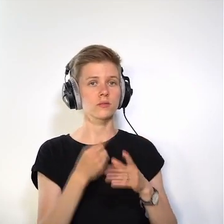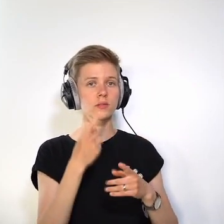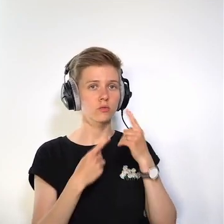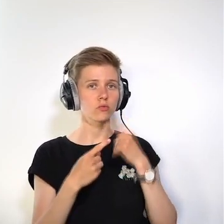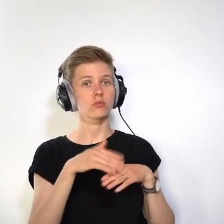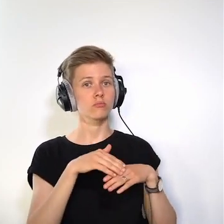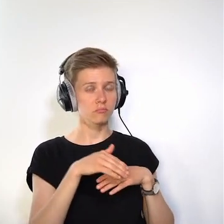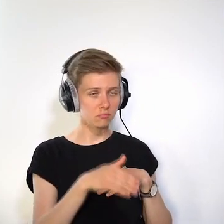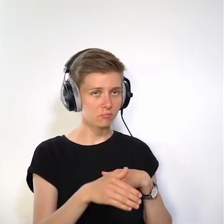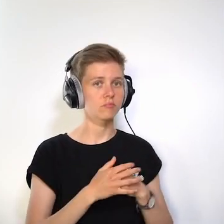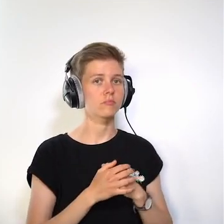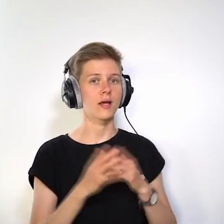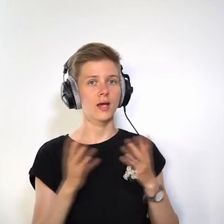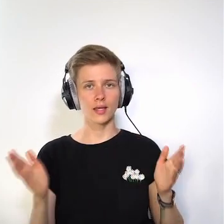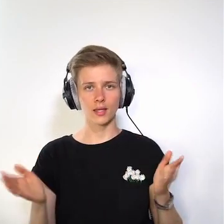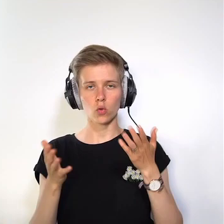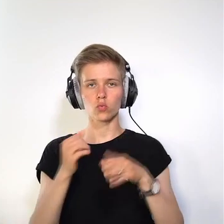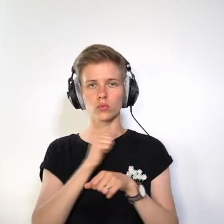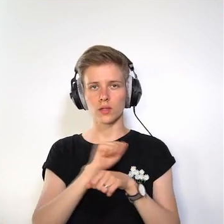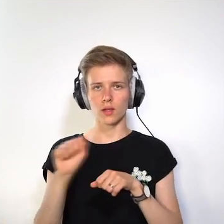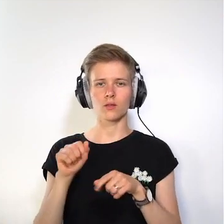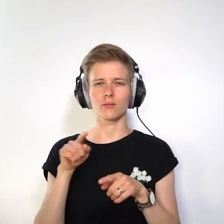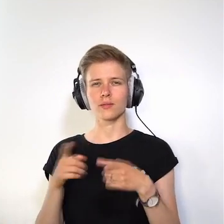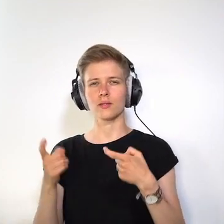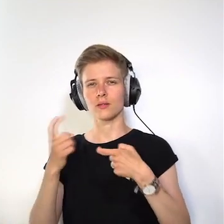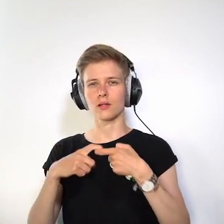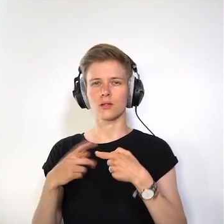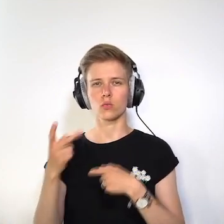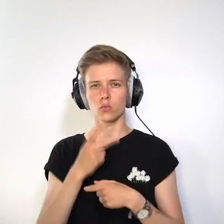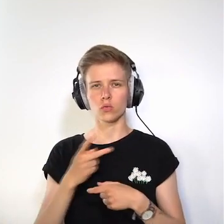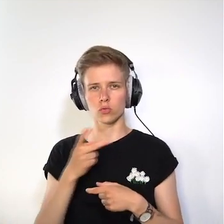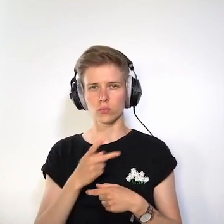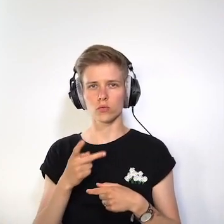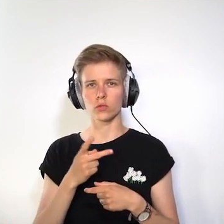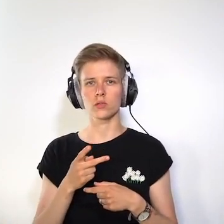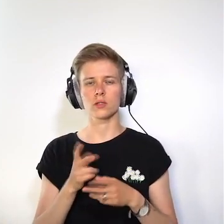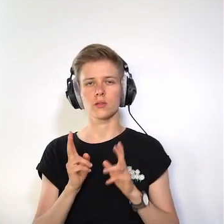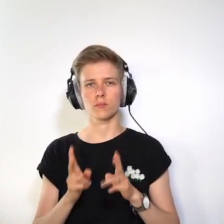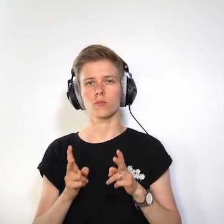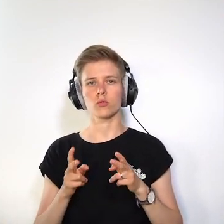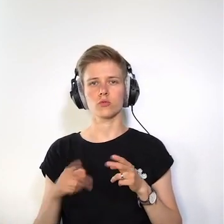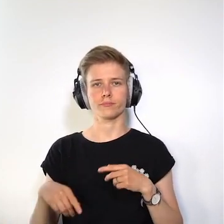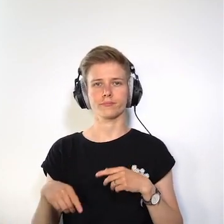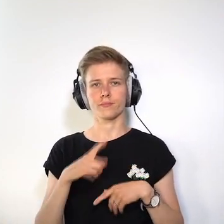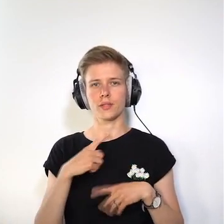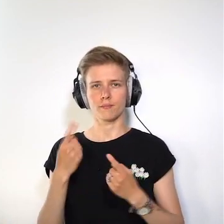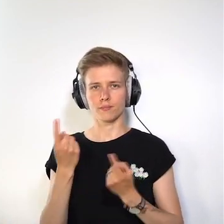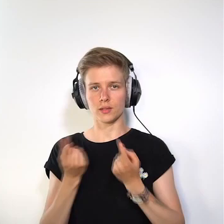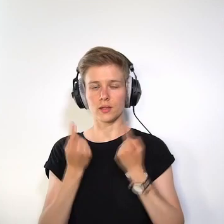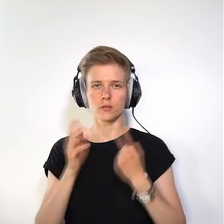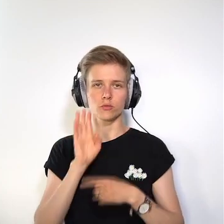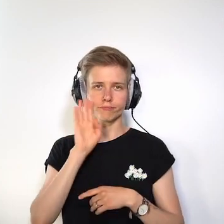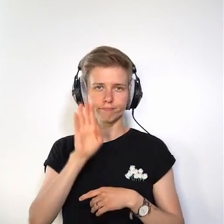tästä kehotuskiellosta ja siihen liittyvistä kysymyksistä keskustellaan myös meidän tulevissa tilaisuuksissa. Varmasti myöskin tästä